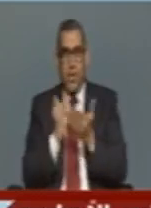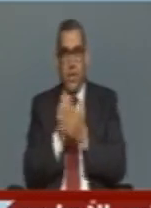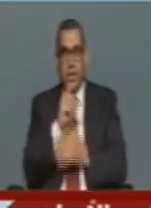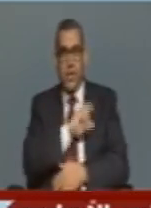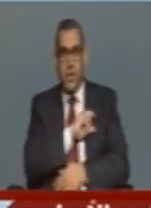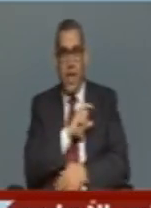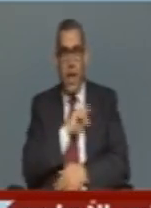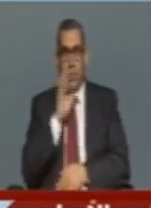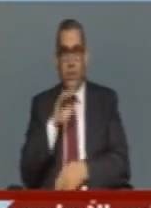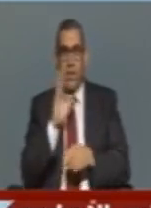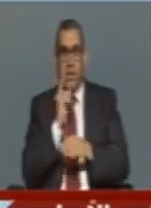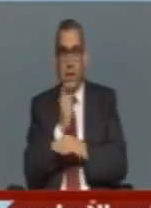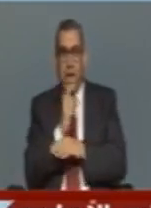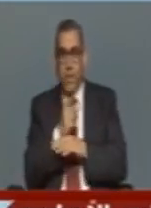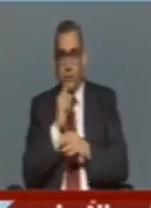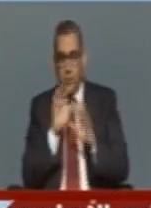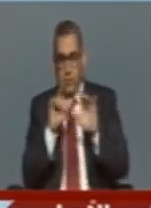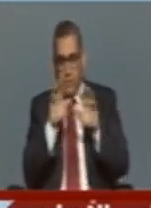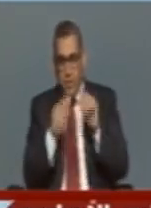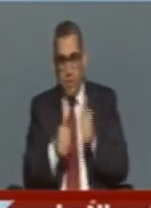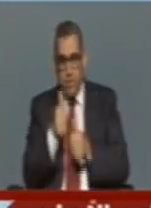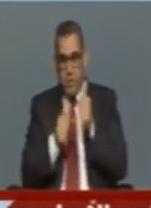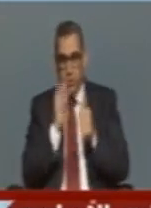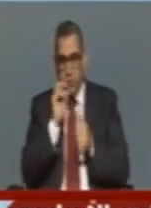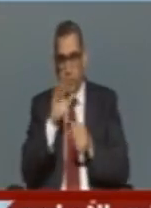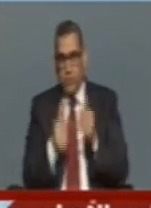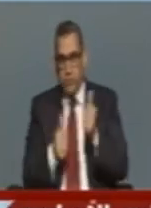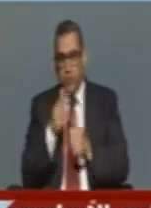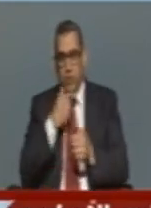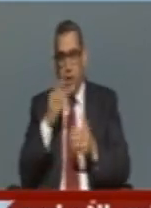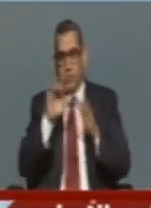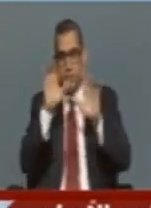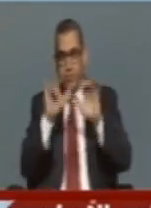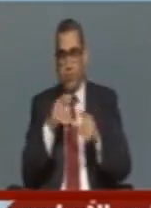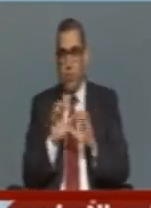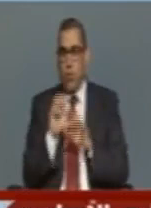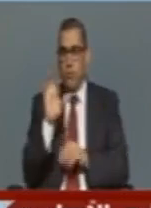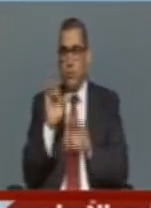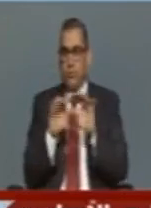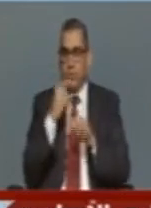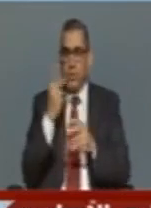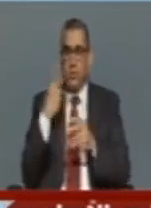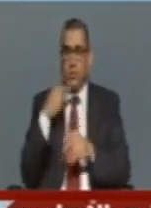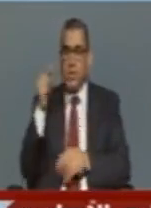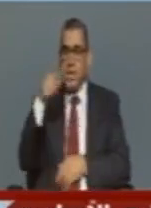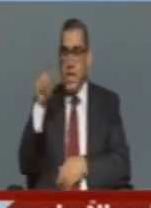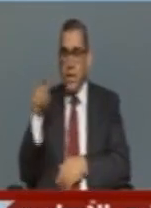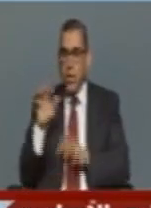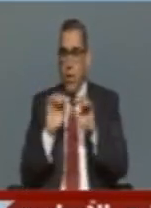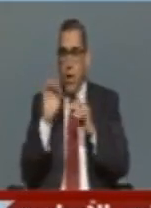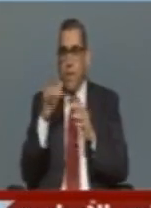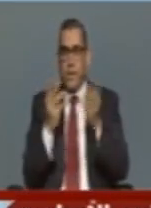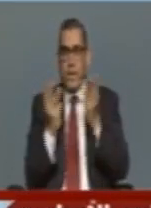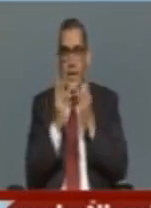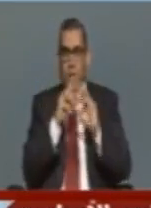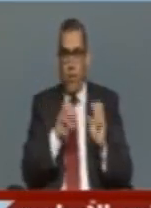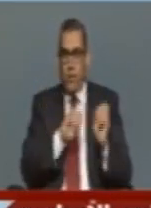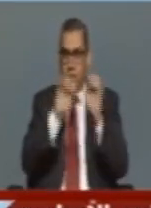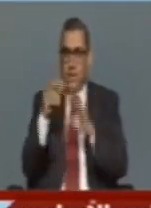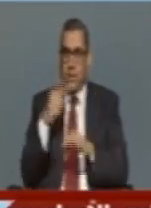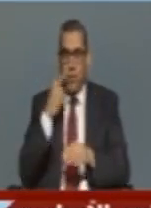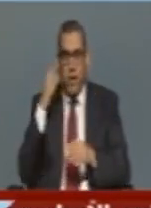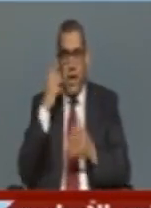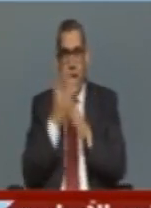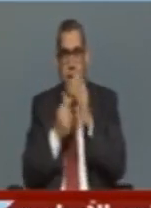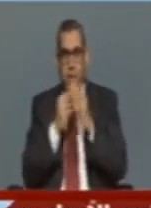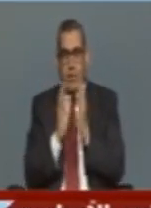التدريب يحله تطلع له نتيجة ويطلع له تقرير عن أدائه وطرحناها وحطناها على موقع الوزارة علشان نغني أولادنا عن أن